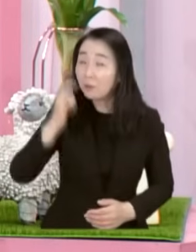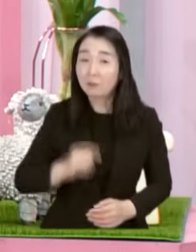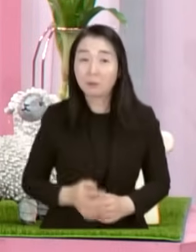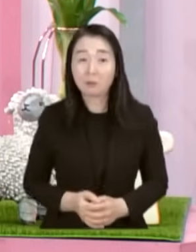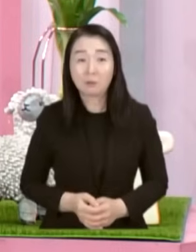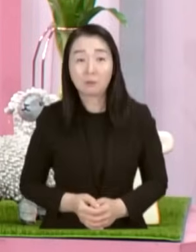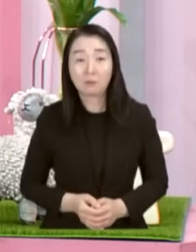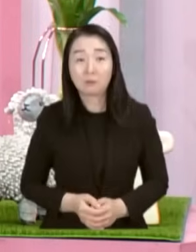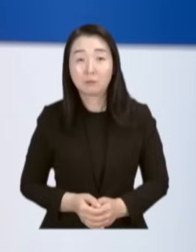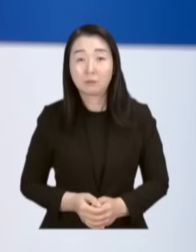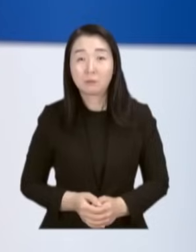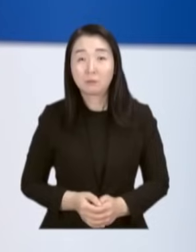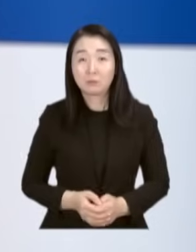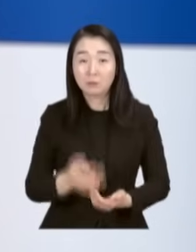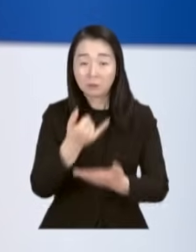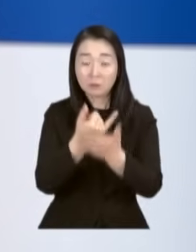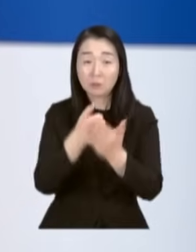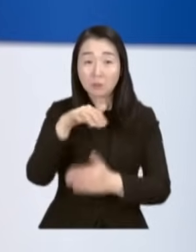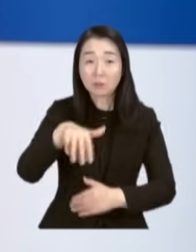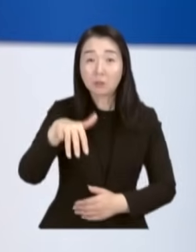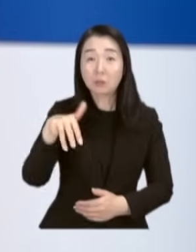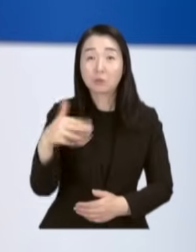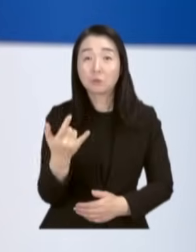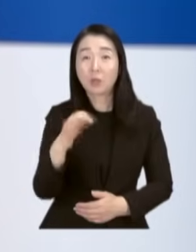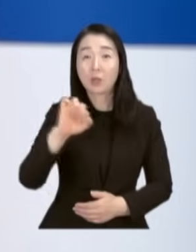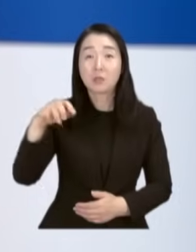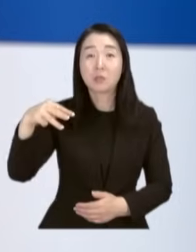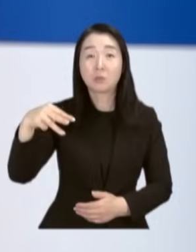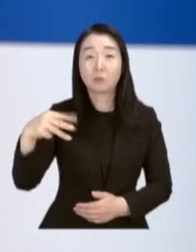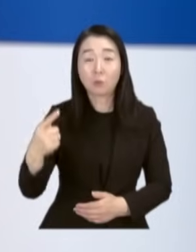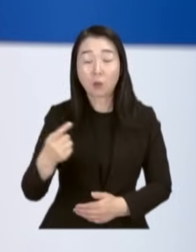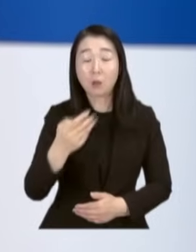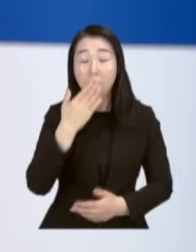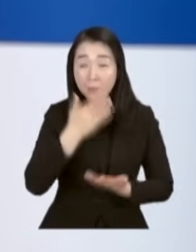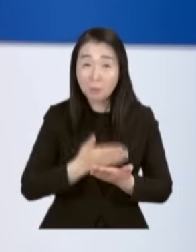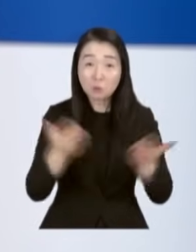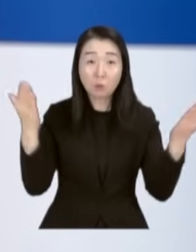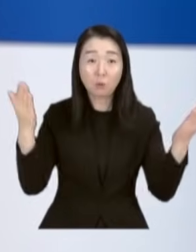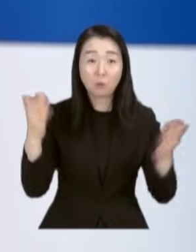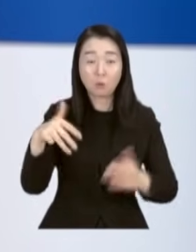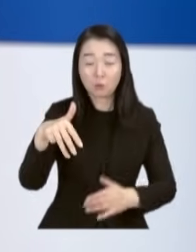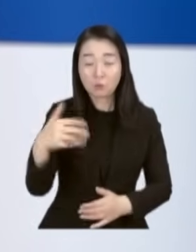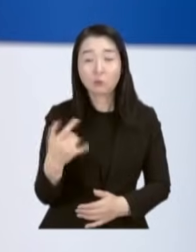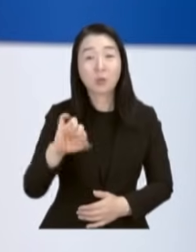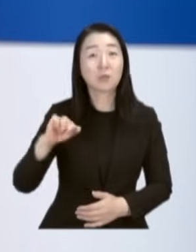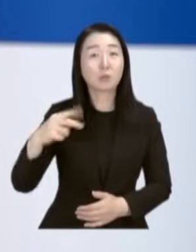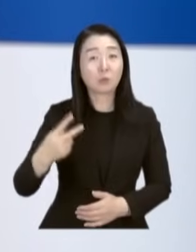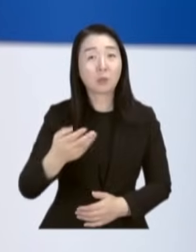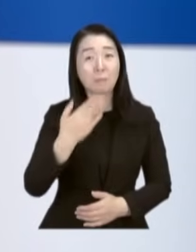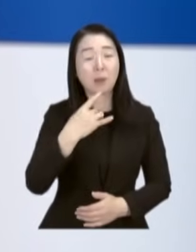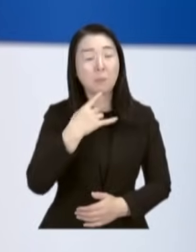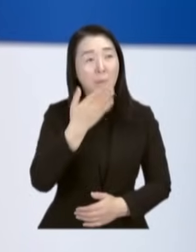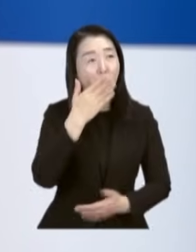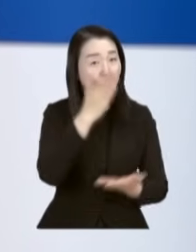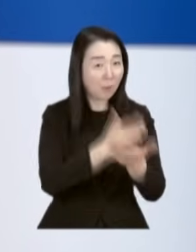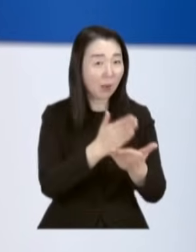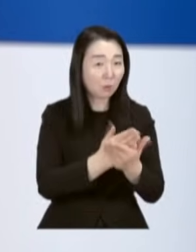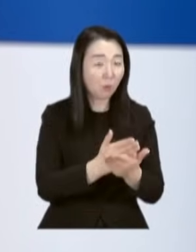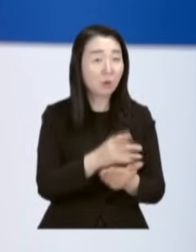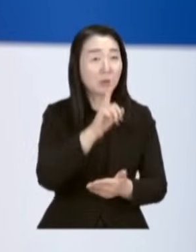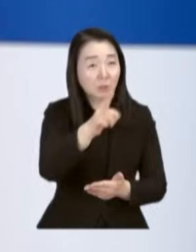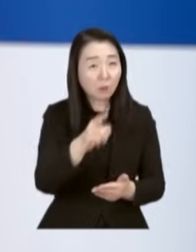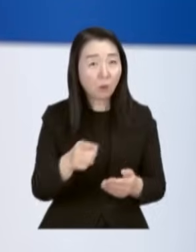청량리를 왜 가요? 그랬더니 청량리 최일도가 밥 거저줘. 최일도한테 밥만 얻어 먹지